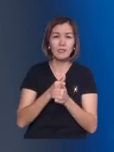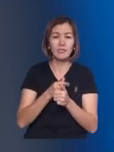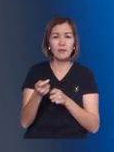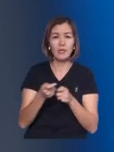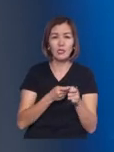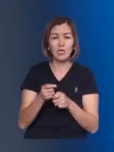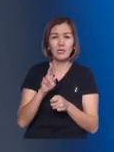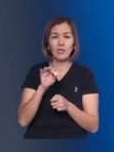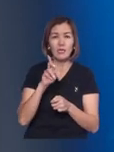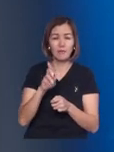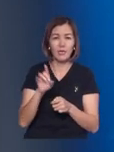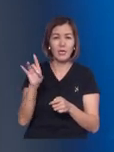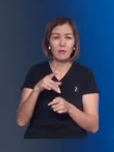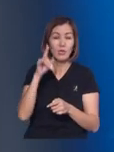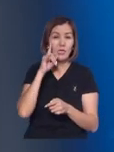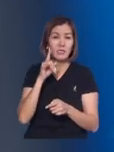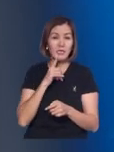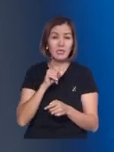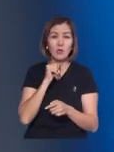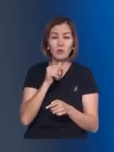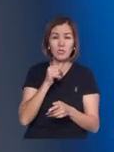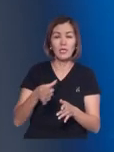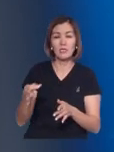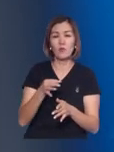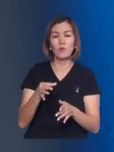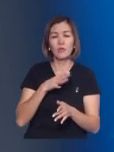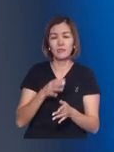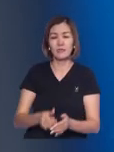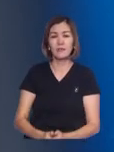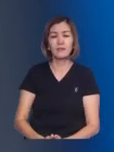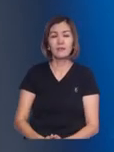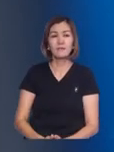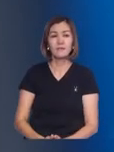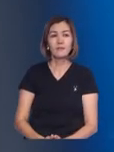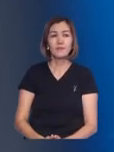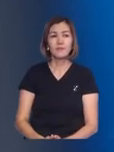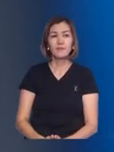заместителем начальника департамента КНБ Республики Казахстан по Костанайской области.